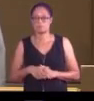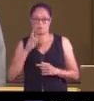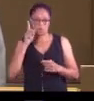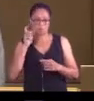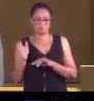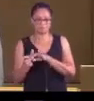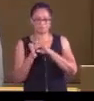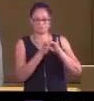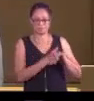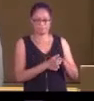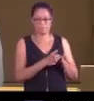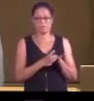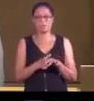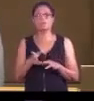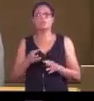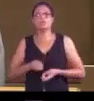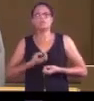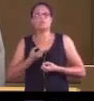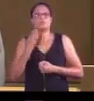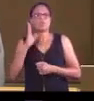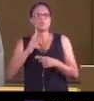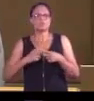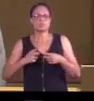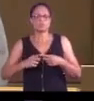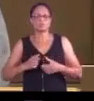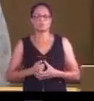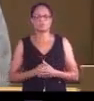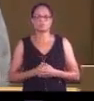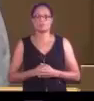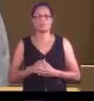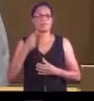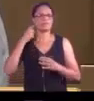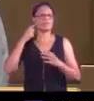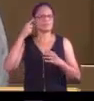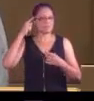autre point. C'est le très haut débit,